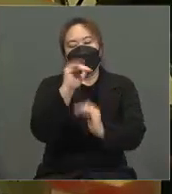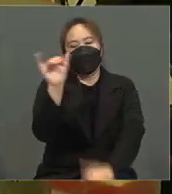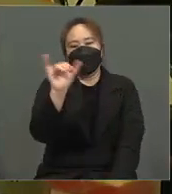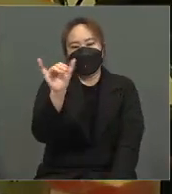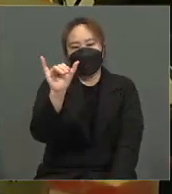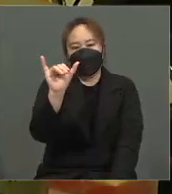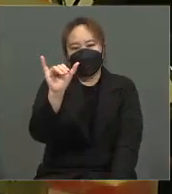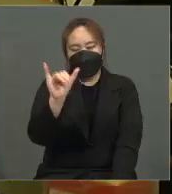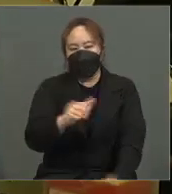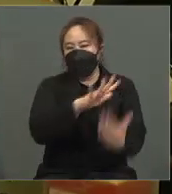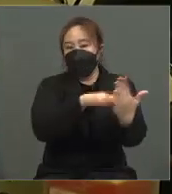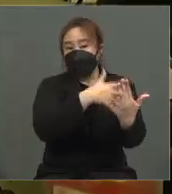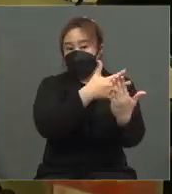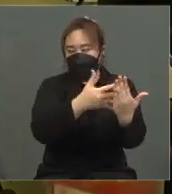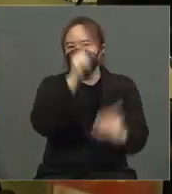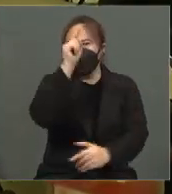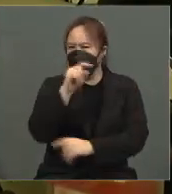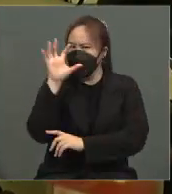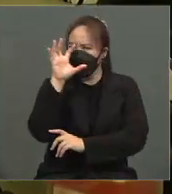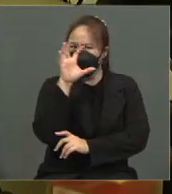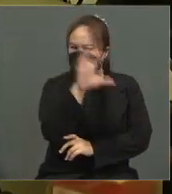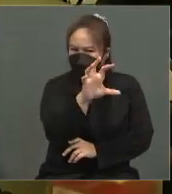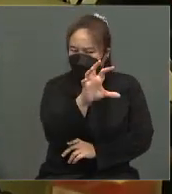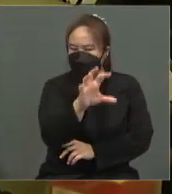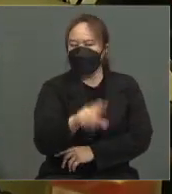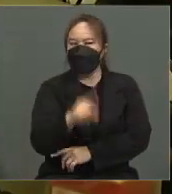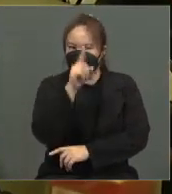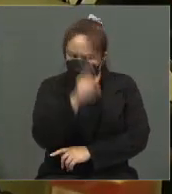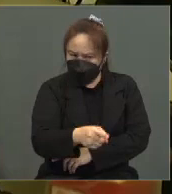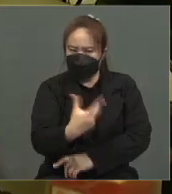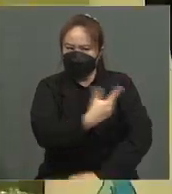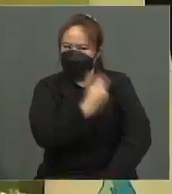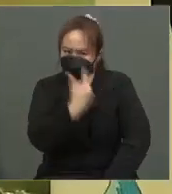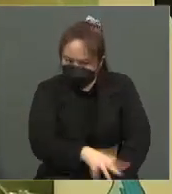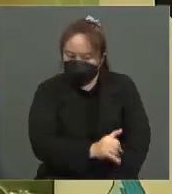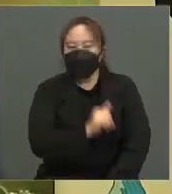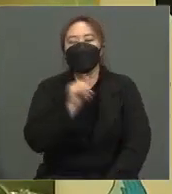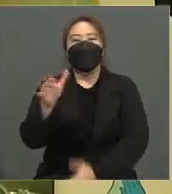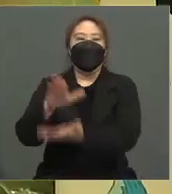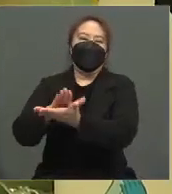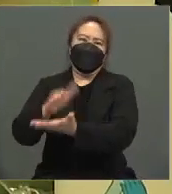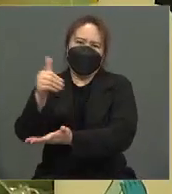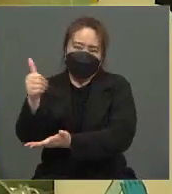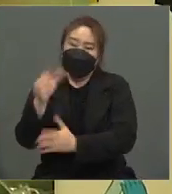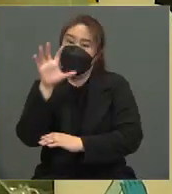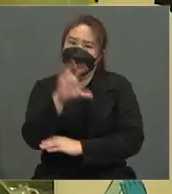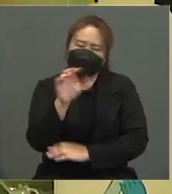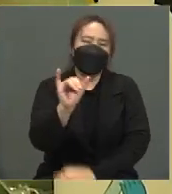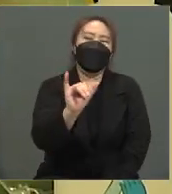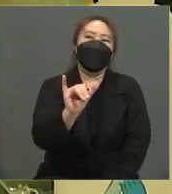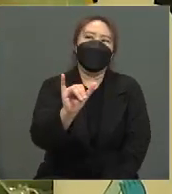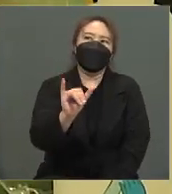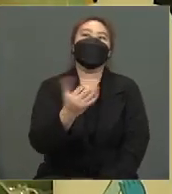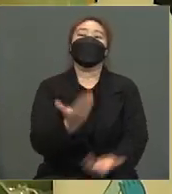ในเรื่องของมาตรการที่จะต้องบังคับหรือว่าออกมาว่าเด็กต้องฉีดแล้วเท่านั้นถึงจะไปเรียนออนไซต์ที่โรงเรียนได้เนี่ยนะครับ